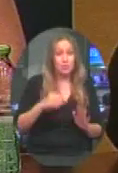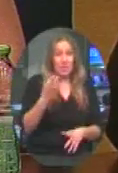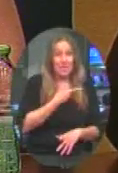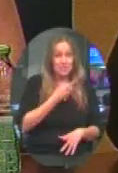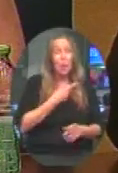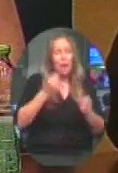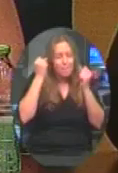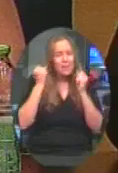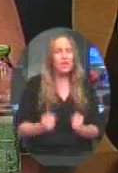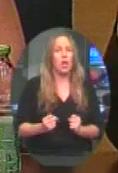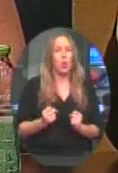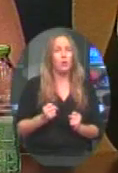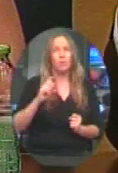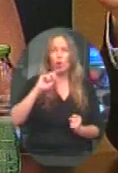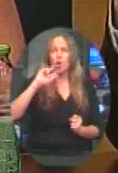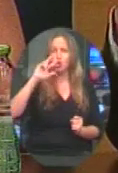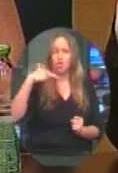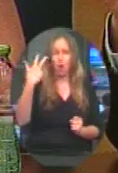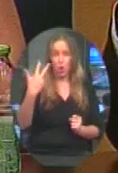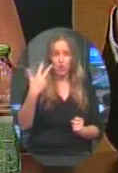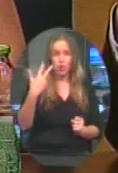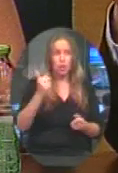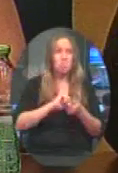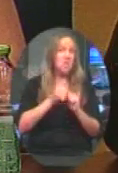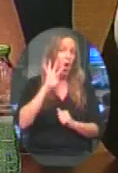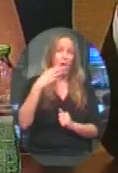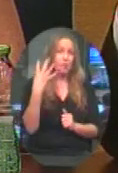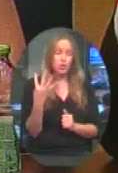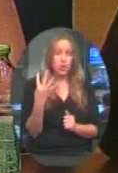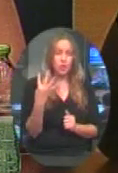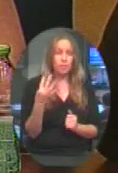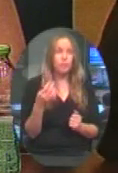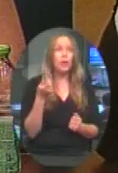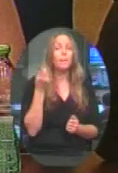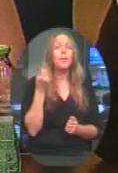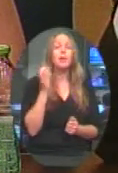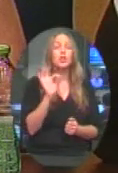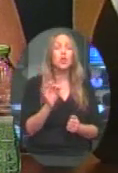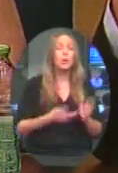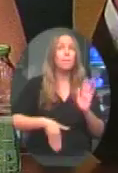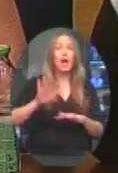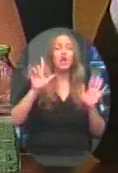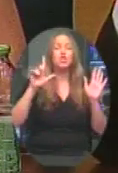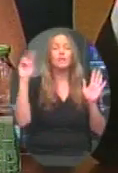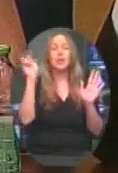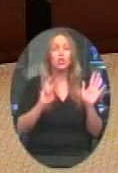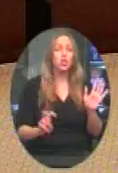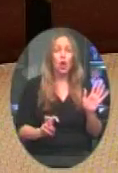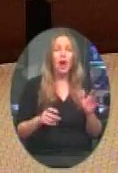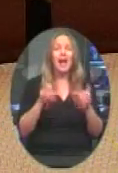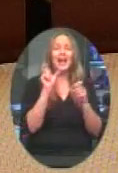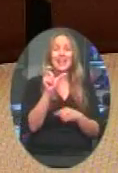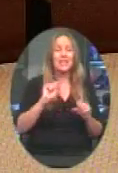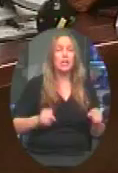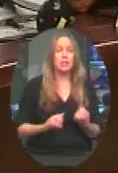בוודאות בעוד כשלוש שנים או ארבע שנים במחיר של מעל ל-7 דולר ליחידת אנרגיה.